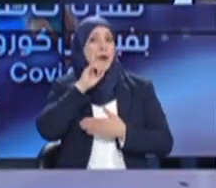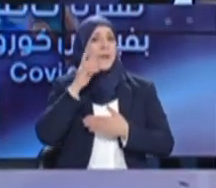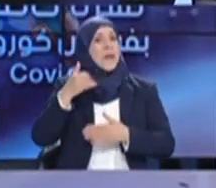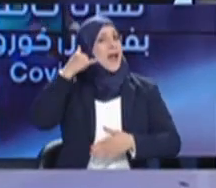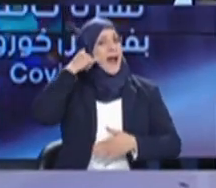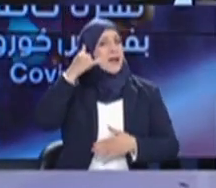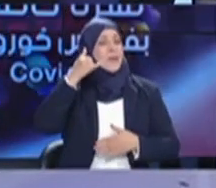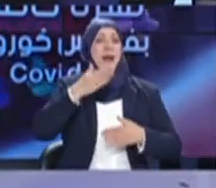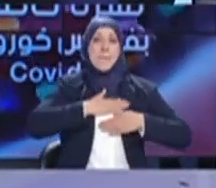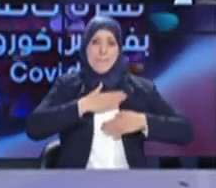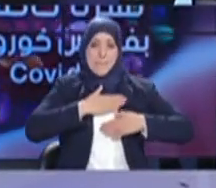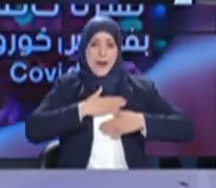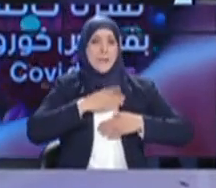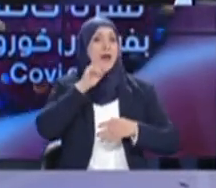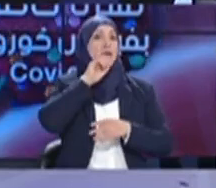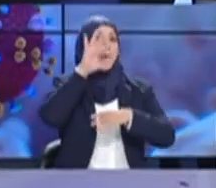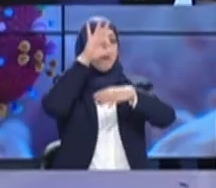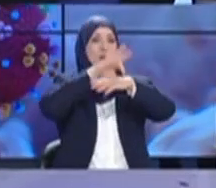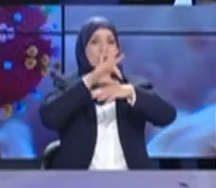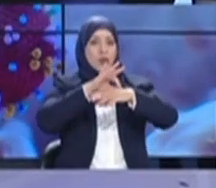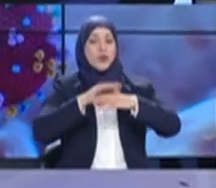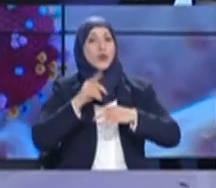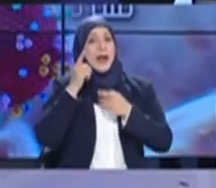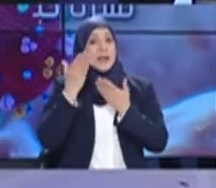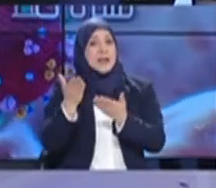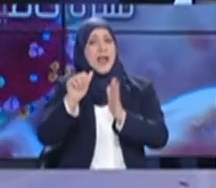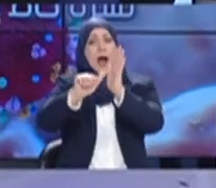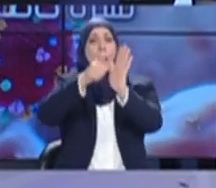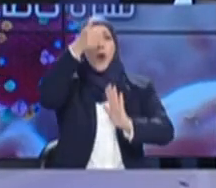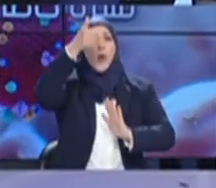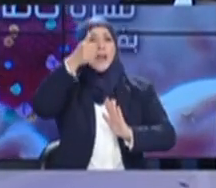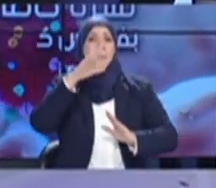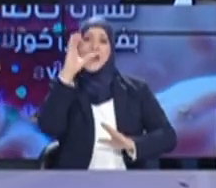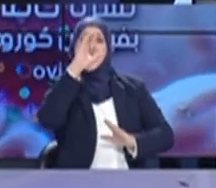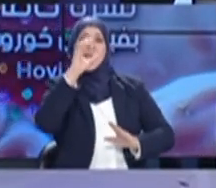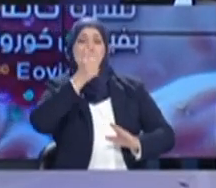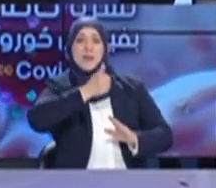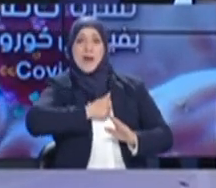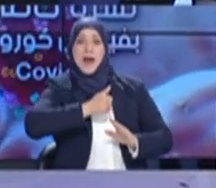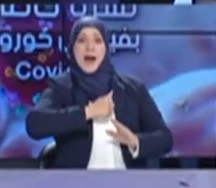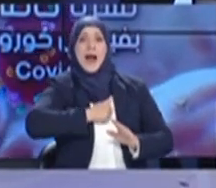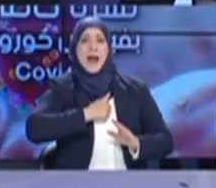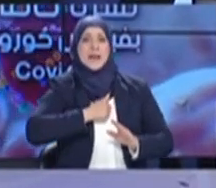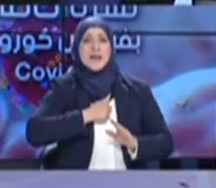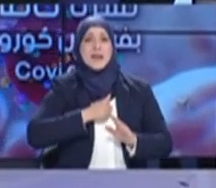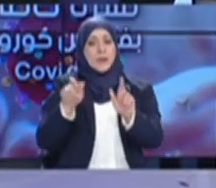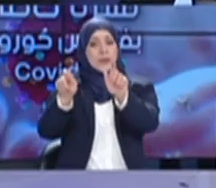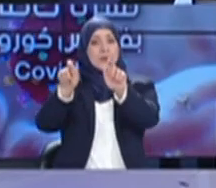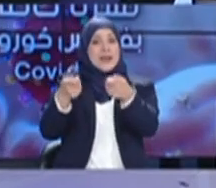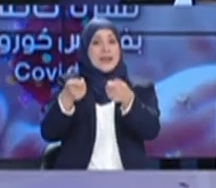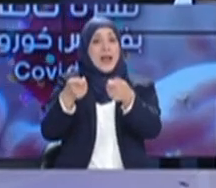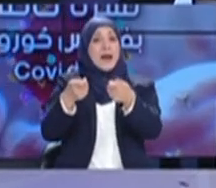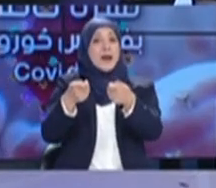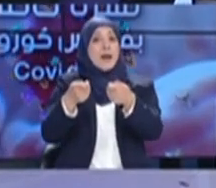ألو. مرحبا بك دكتورة. أنت كنت من بين الأوائل في القطاع الخاص أنك تغلق العيادة